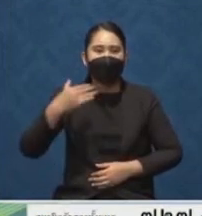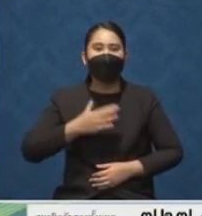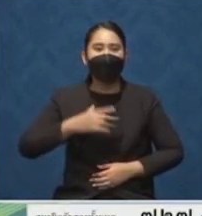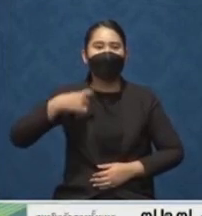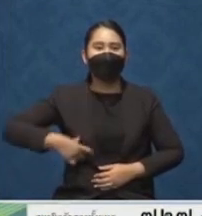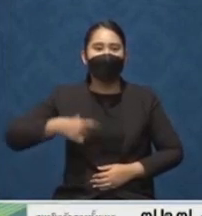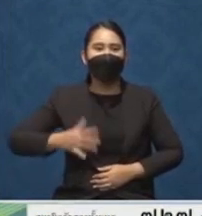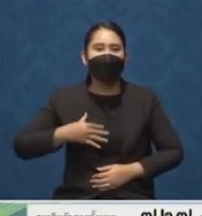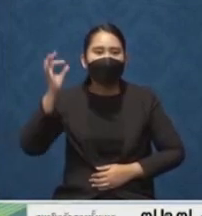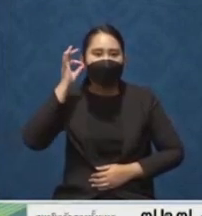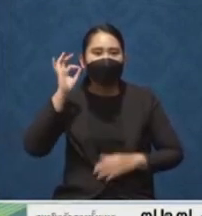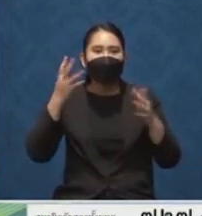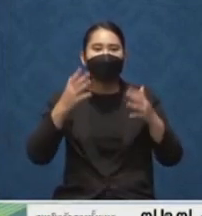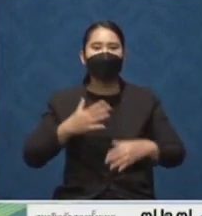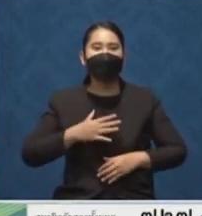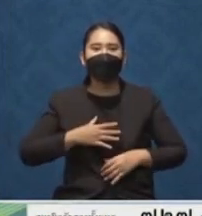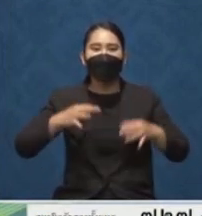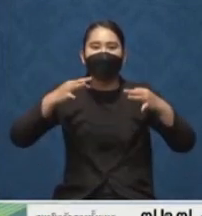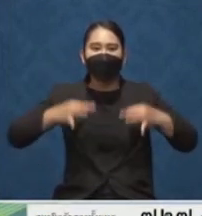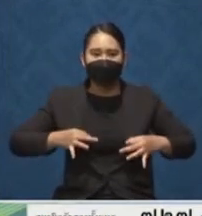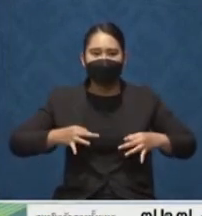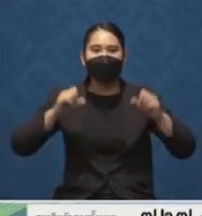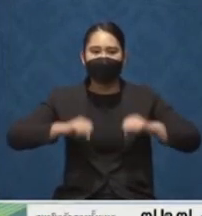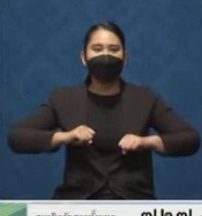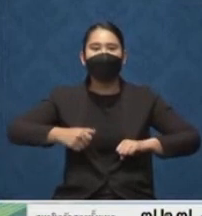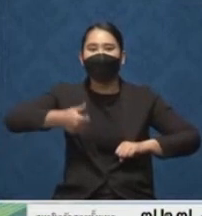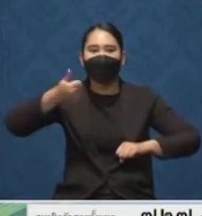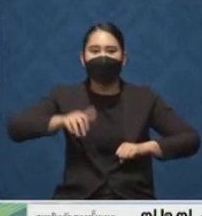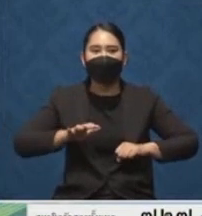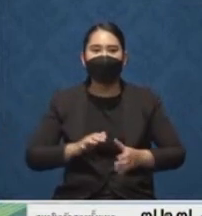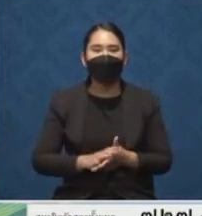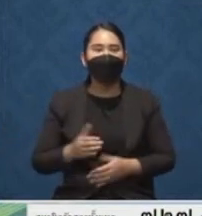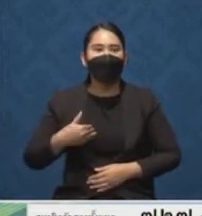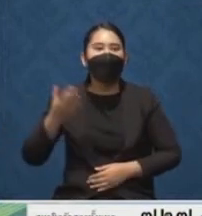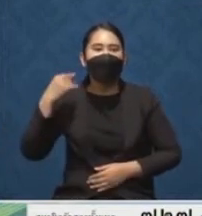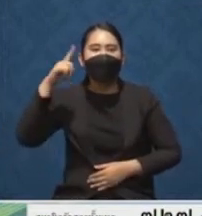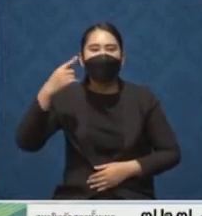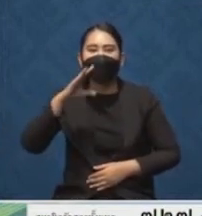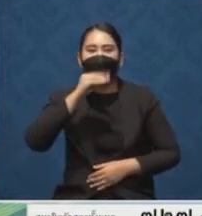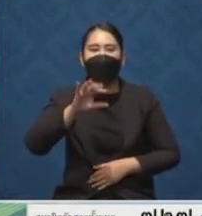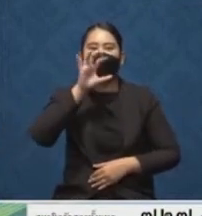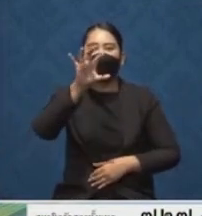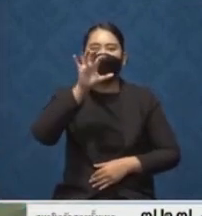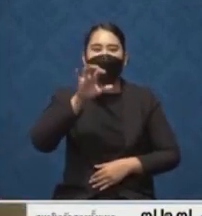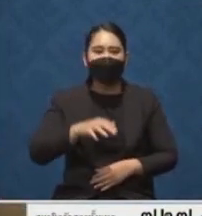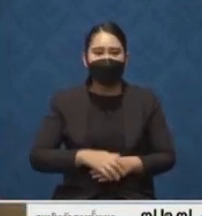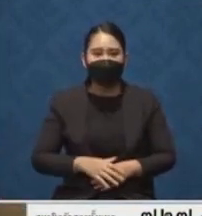ไม่ได้ยินด้วยตัวเองผมก็ไม่สามารถจะวินิจฉัยได้ผิดหรือถูก เขาออกไมโครโฟนออกด้านลั่นห้องท่านประธานบอกไม่ได้ยิน